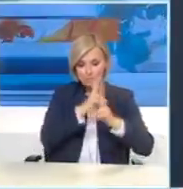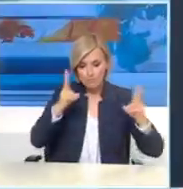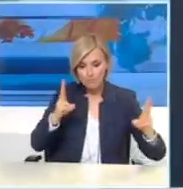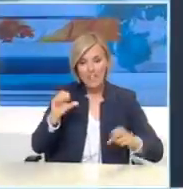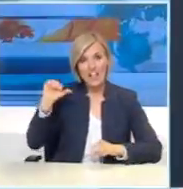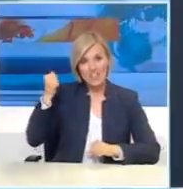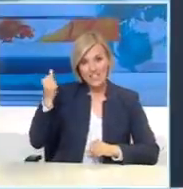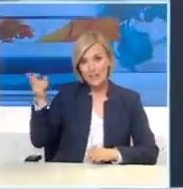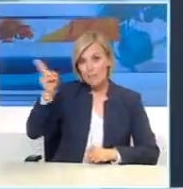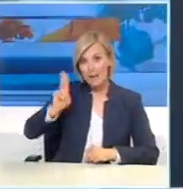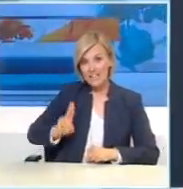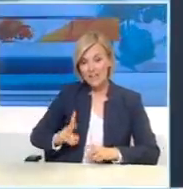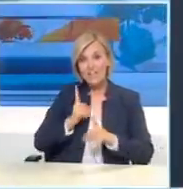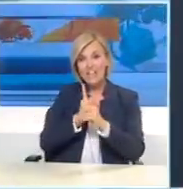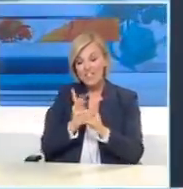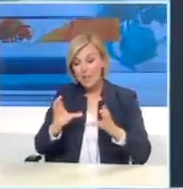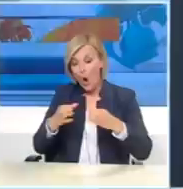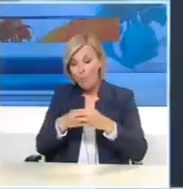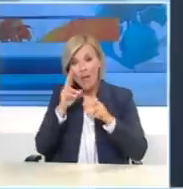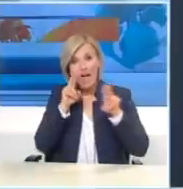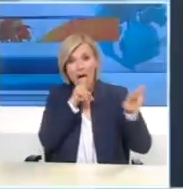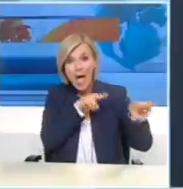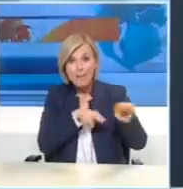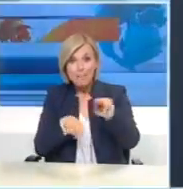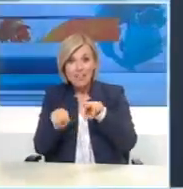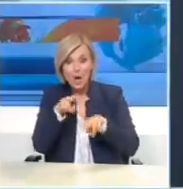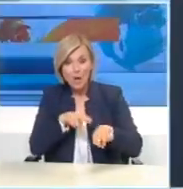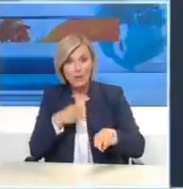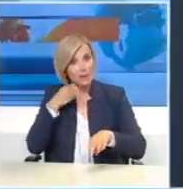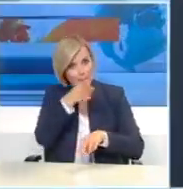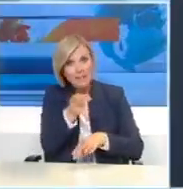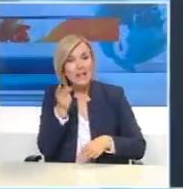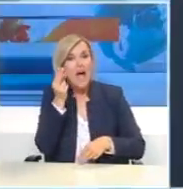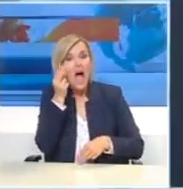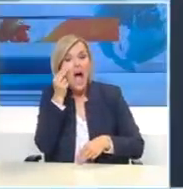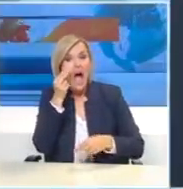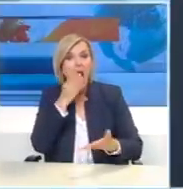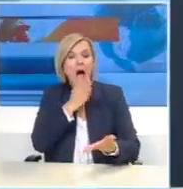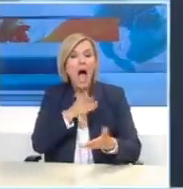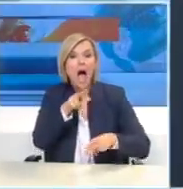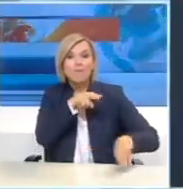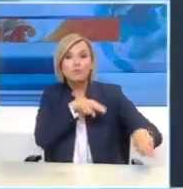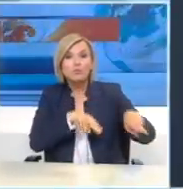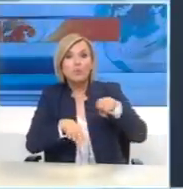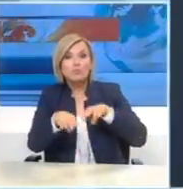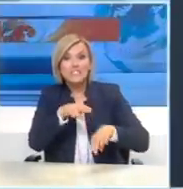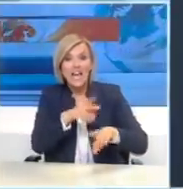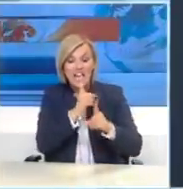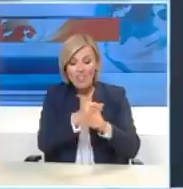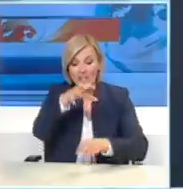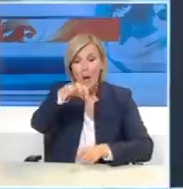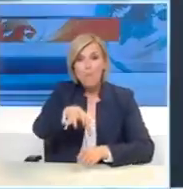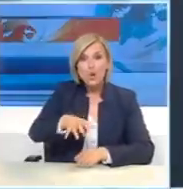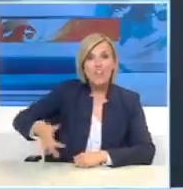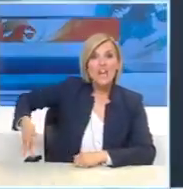Χθες Παρασκευή, κλιμάκιο επιθεωρητών ελεγκτών πραγματοποίησε επιτόπια αυτοψία στους χώρους κλινικής και ειδικότερα στη μονάδα τεχνητού νεφρού.